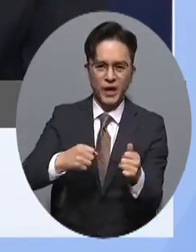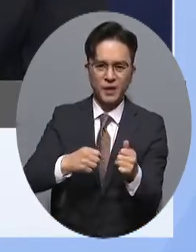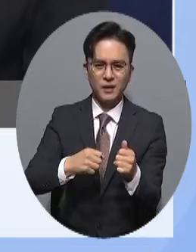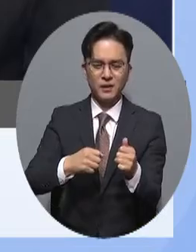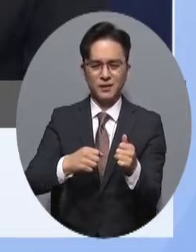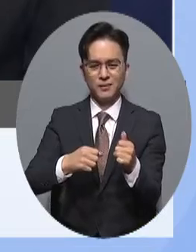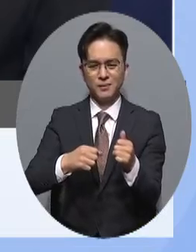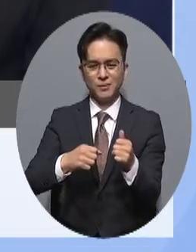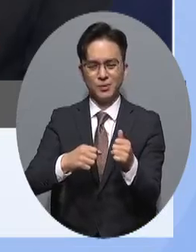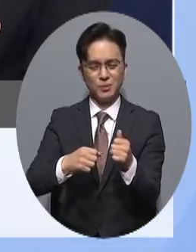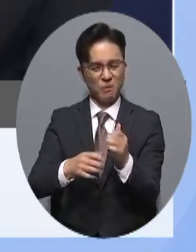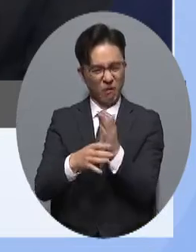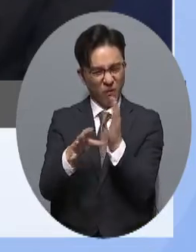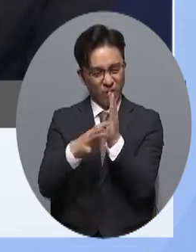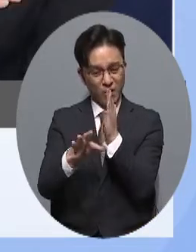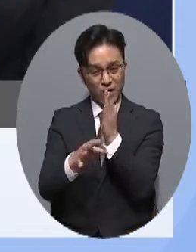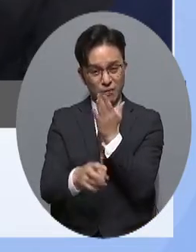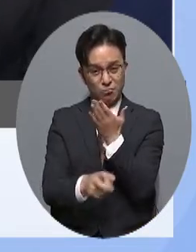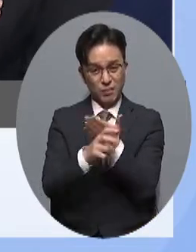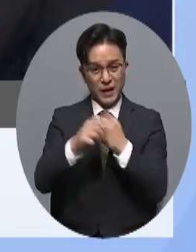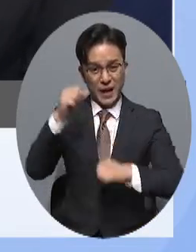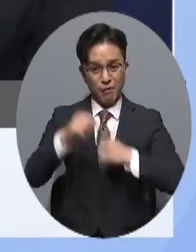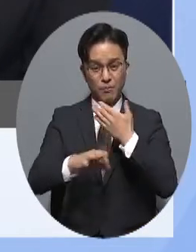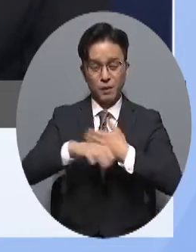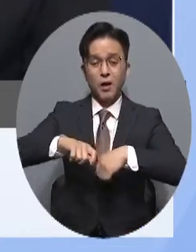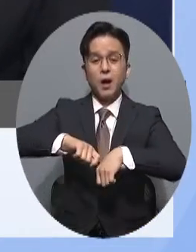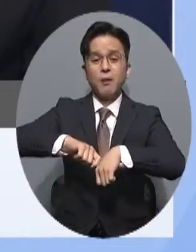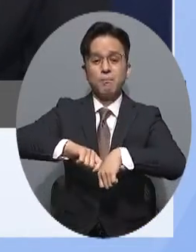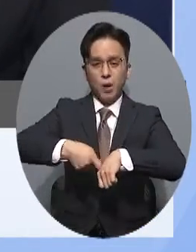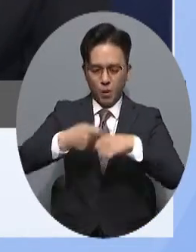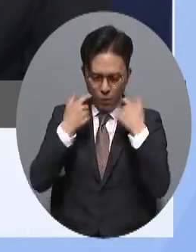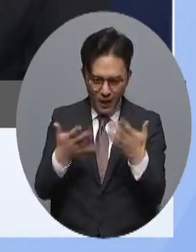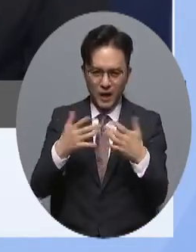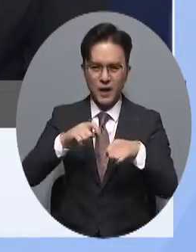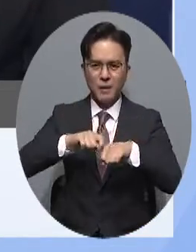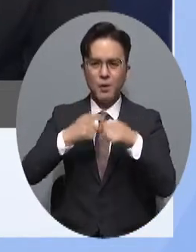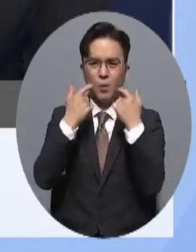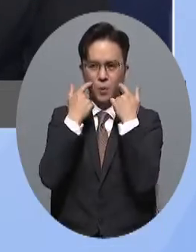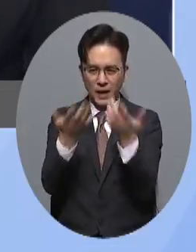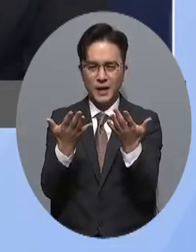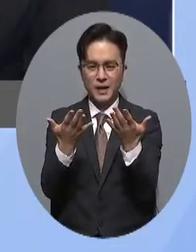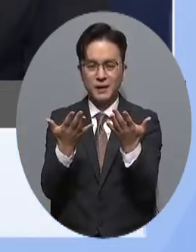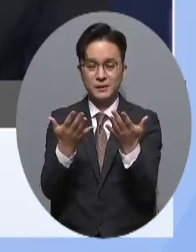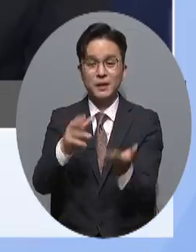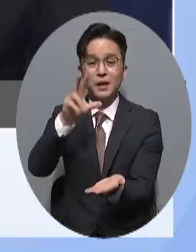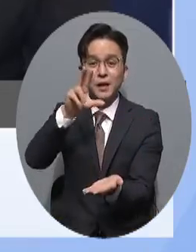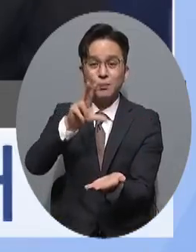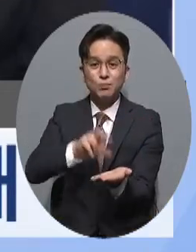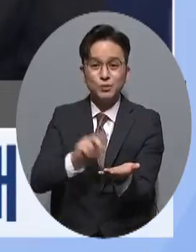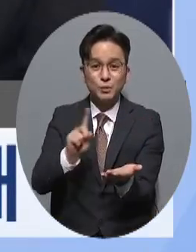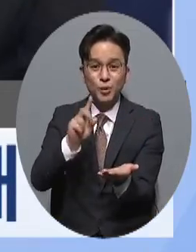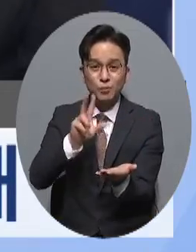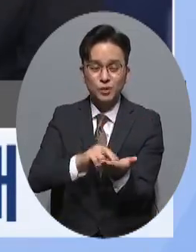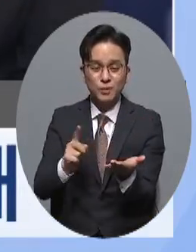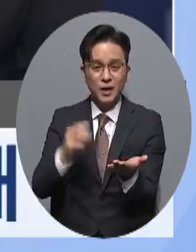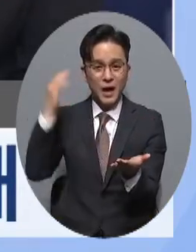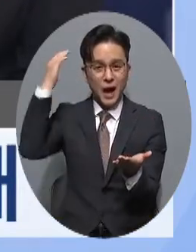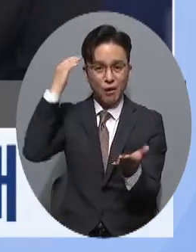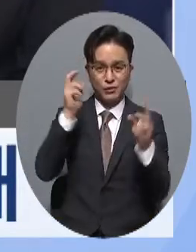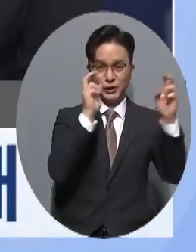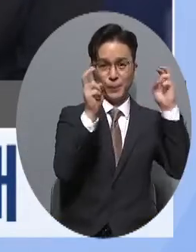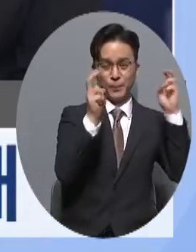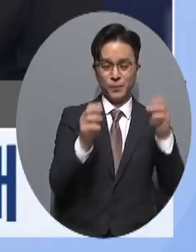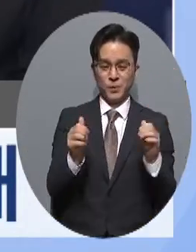가고 있거든요 그러니까이 부분을 아예 면죄부를 주는 것보다는 상한선을 둬서 사실상 아예이